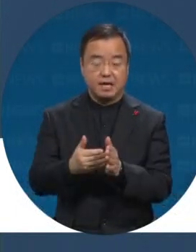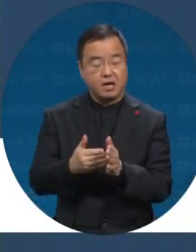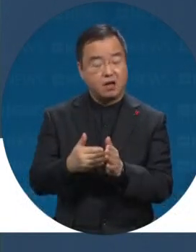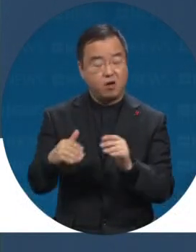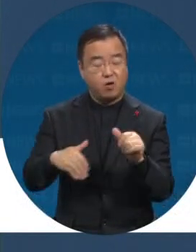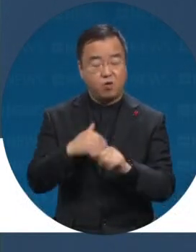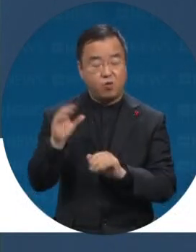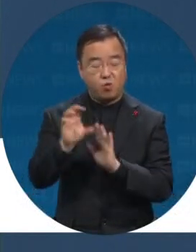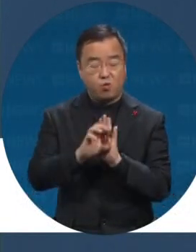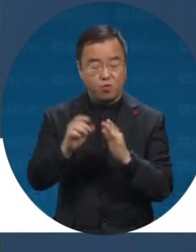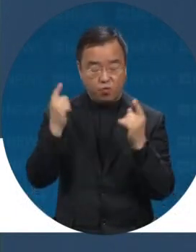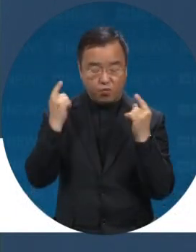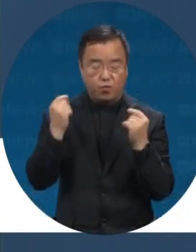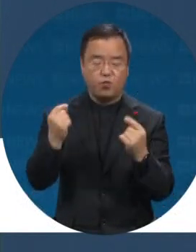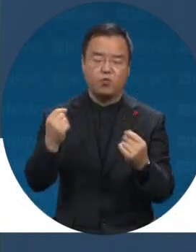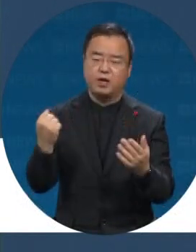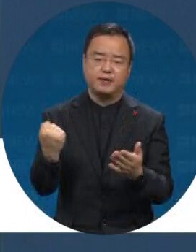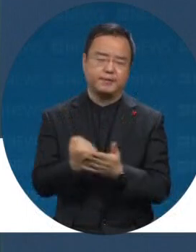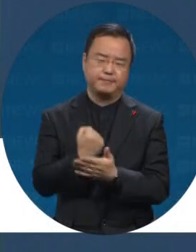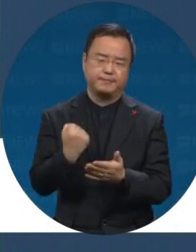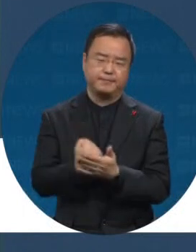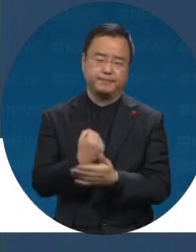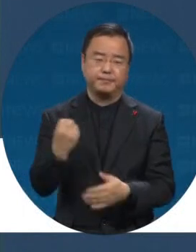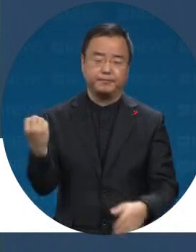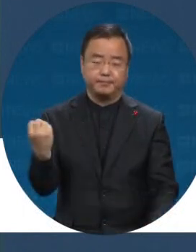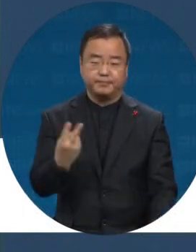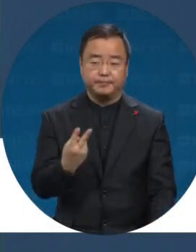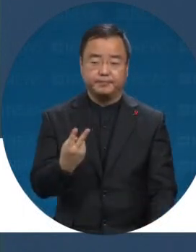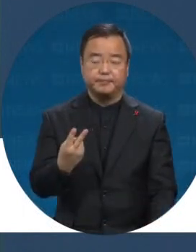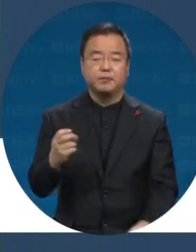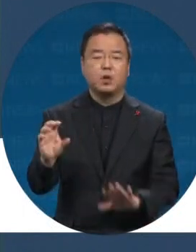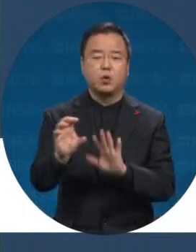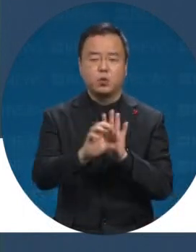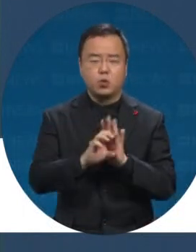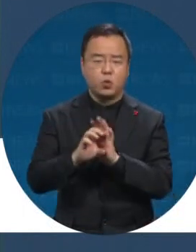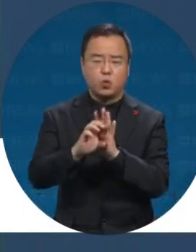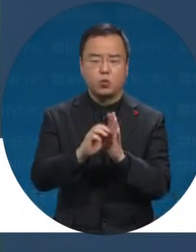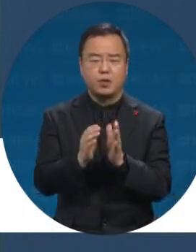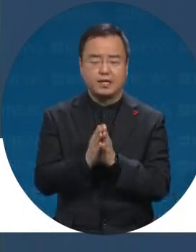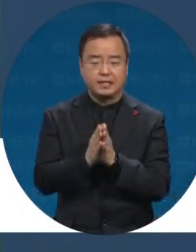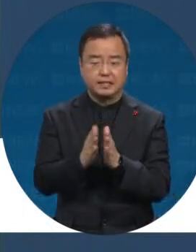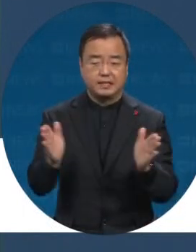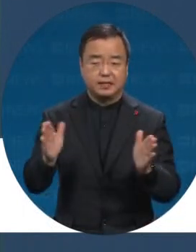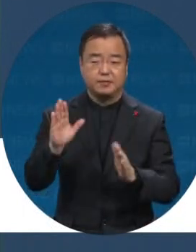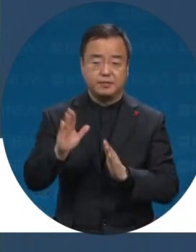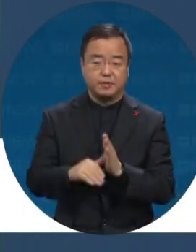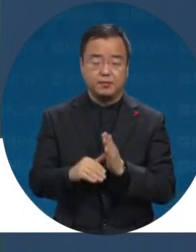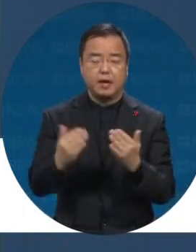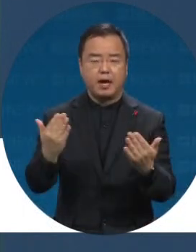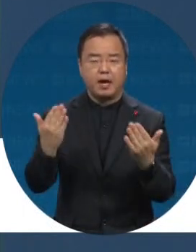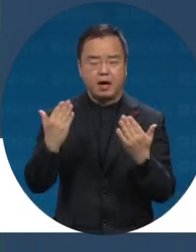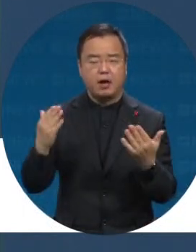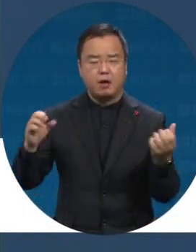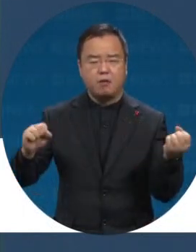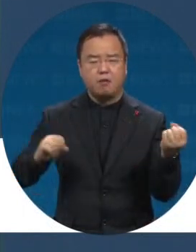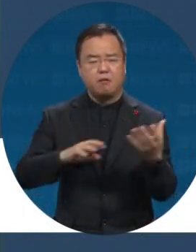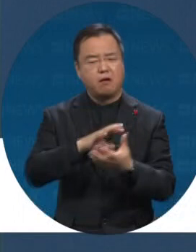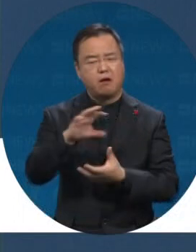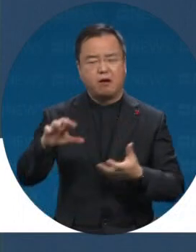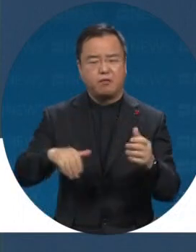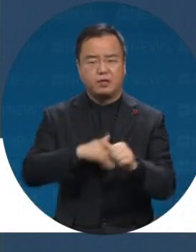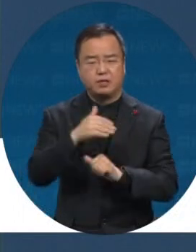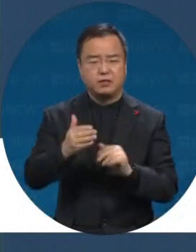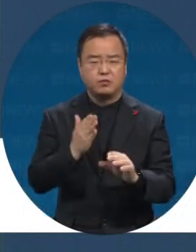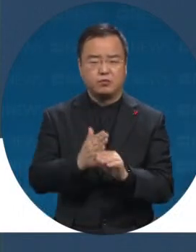예전에 일단 너무나 안타깝구요 처음 코로나가 시작된 무렵에 학교는 아노미의 상태였죠